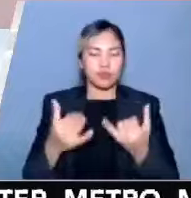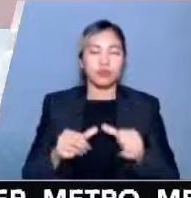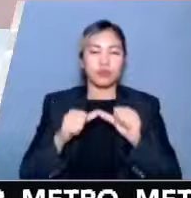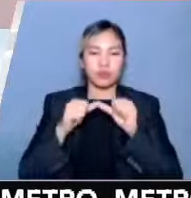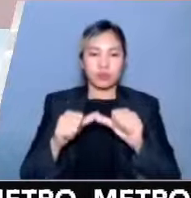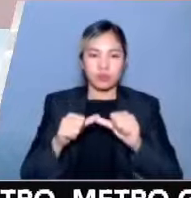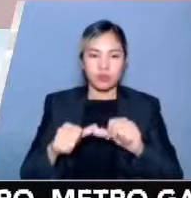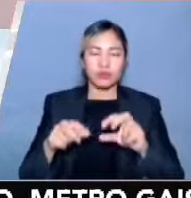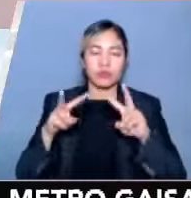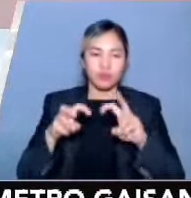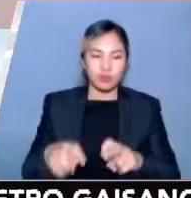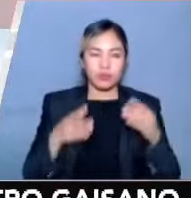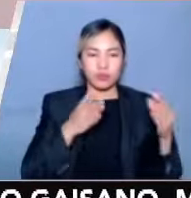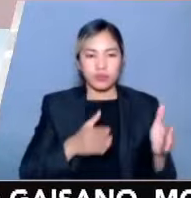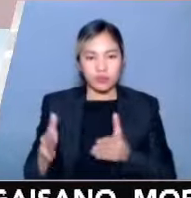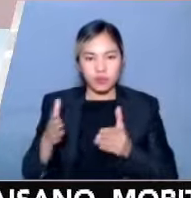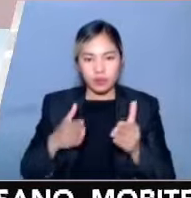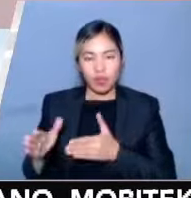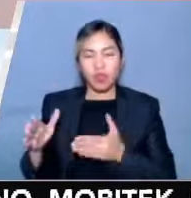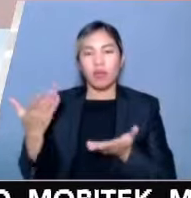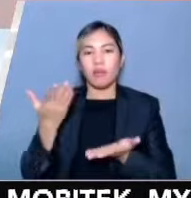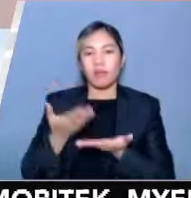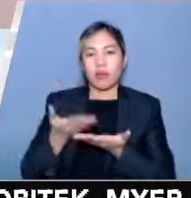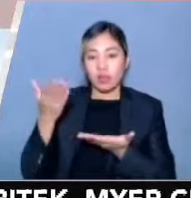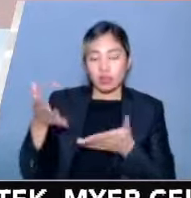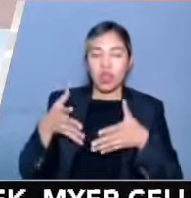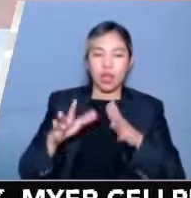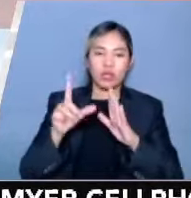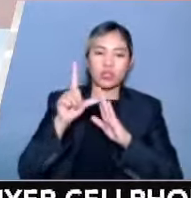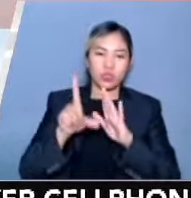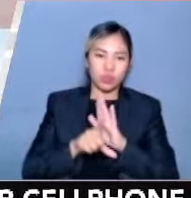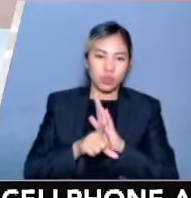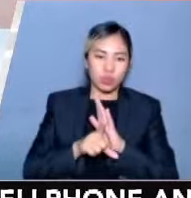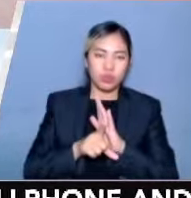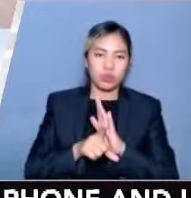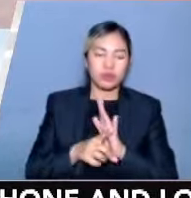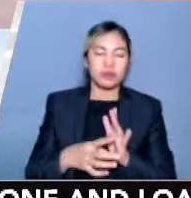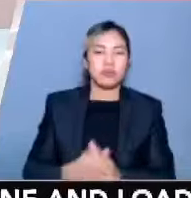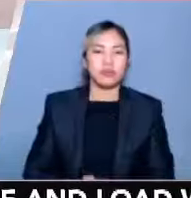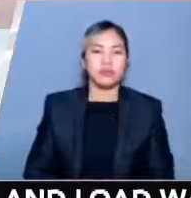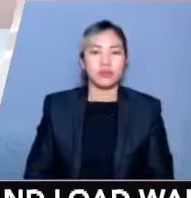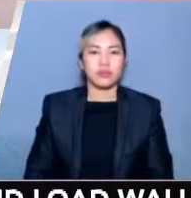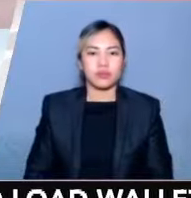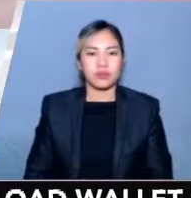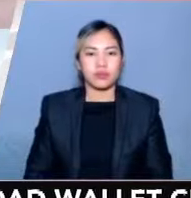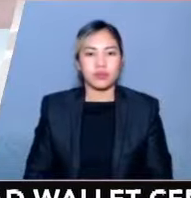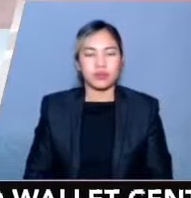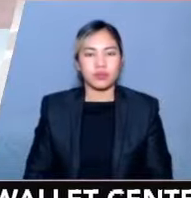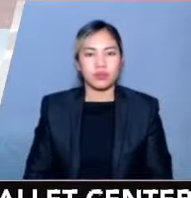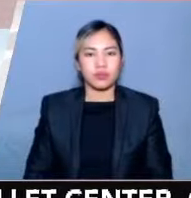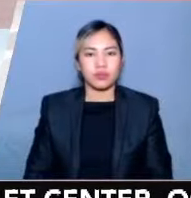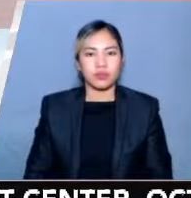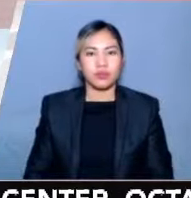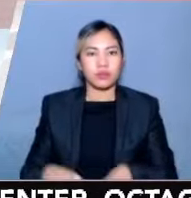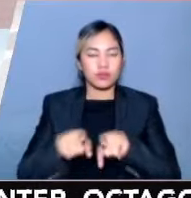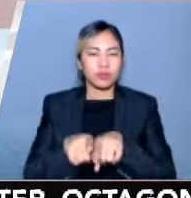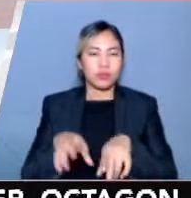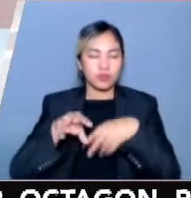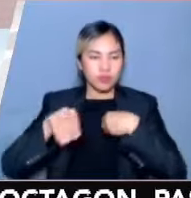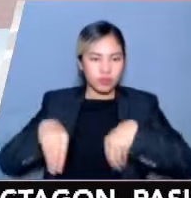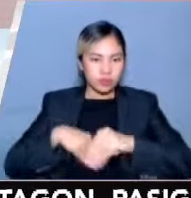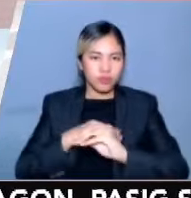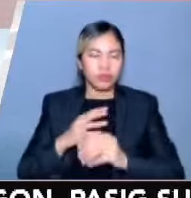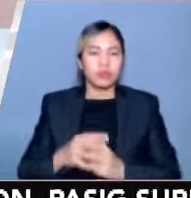procurement dito, this is already allowed by law, no? Yung prepositioning natin of goods. Mapapalitan din yon. Meantime, ipadala